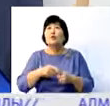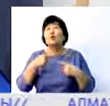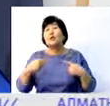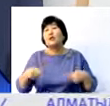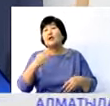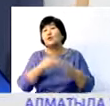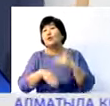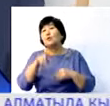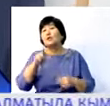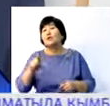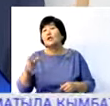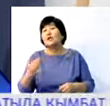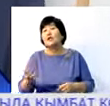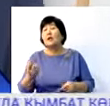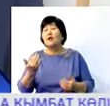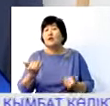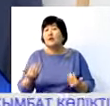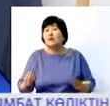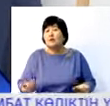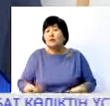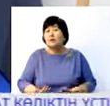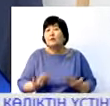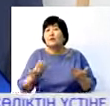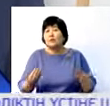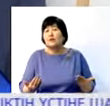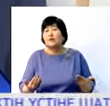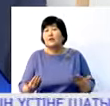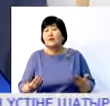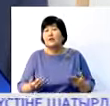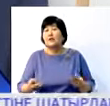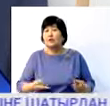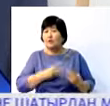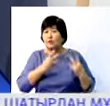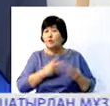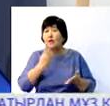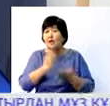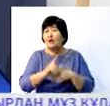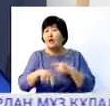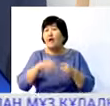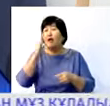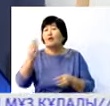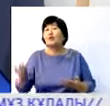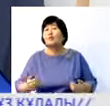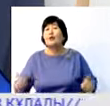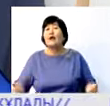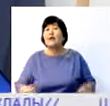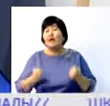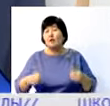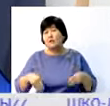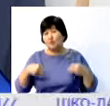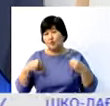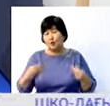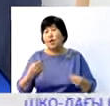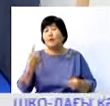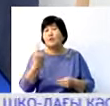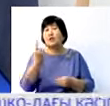мүмкіндігі шектеулі жандардың көзіне деген жаңағы от үймелетіп әрмен қарай алға қарай өміріне талпыныс беруіне